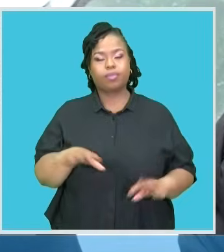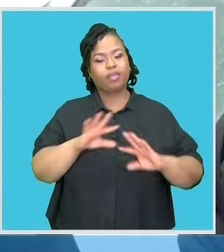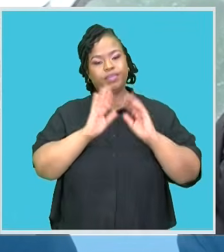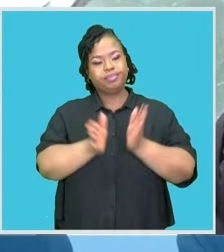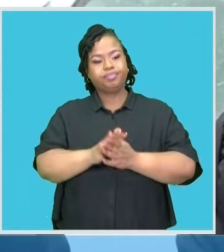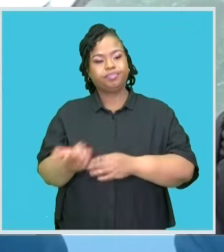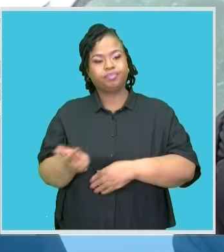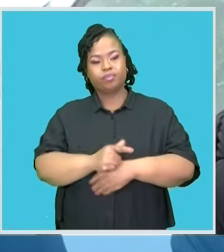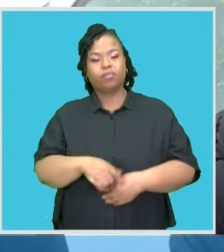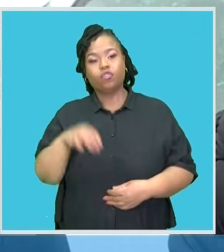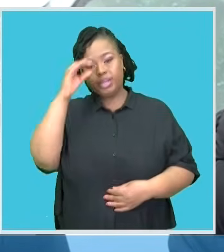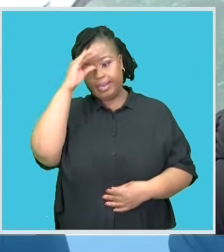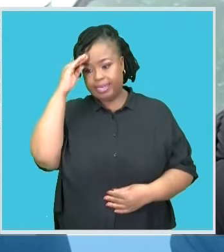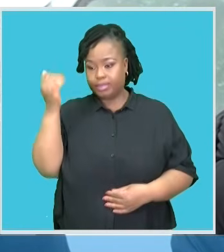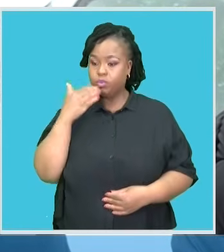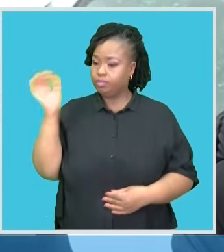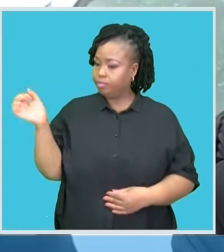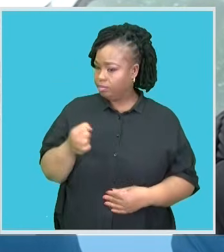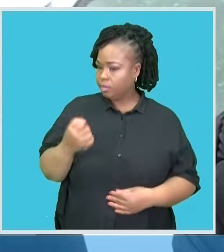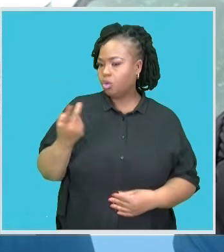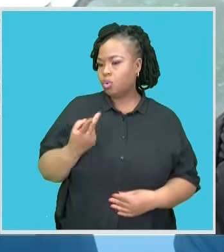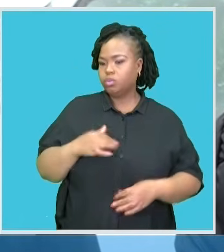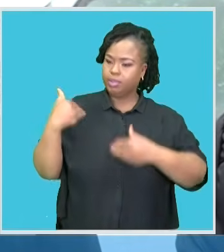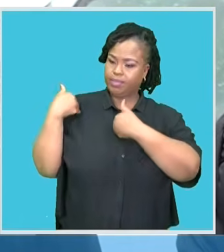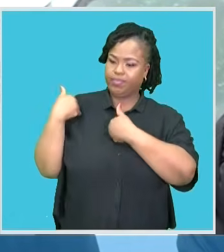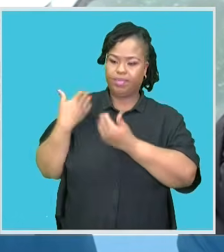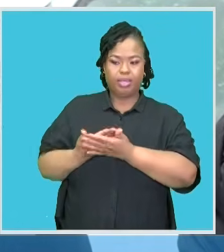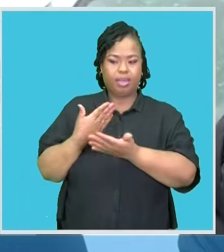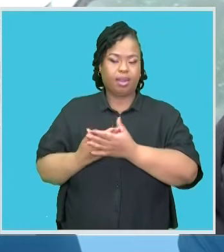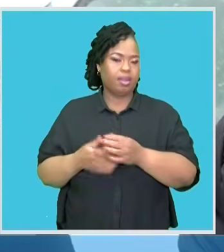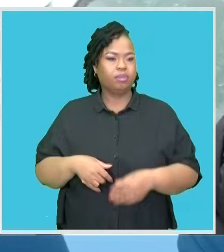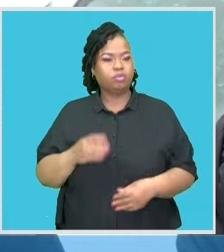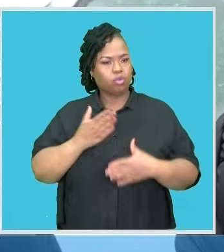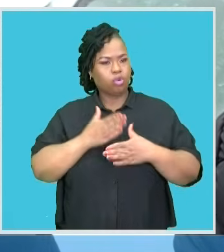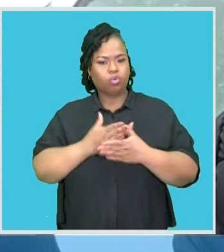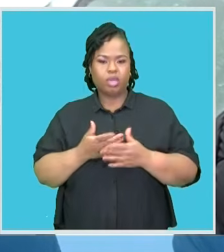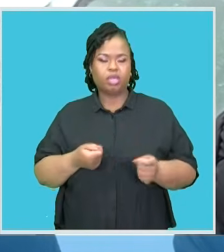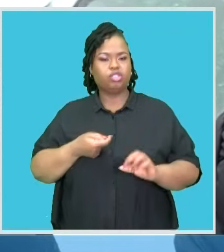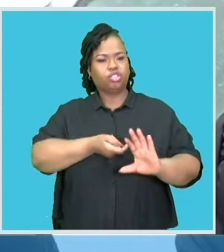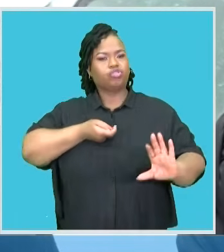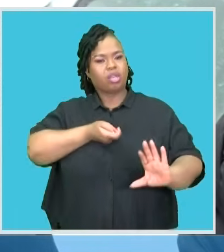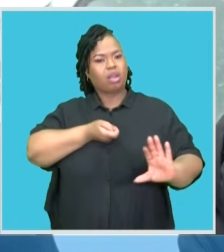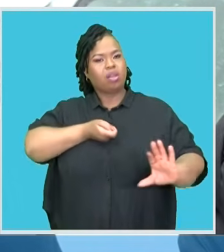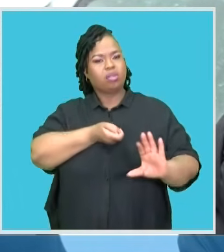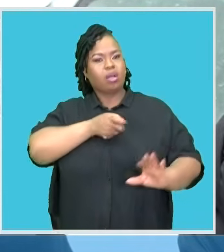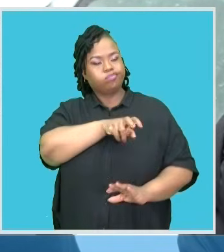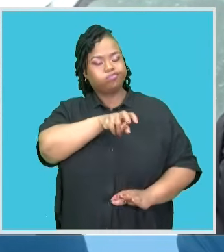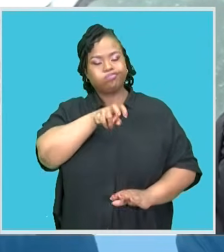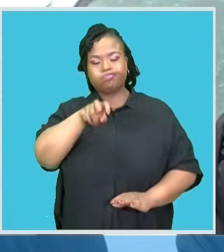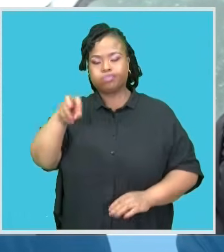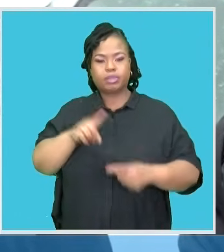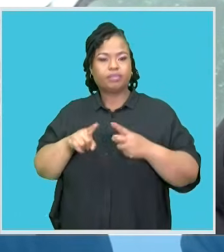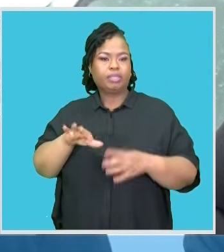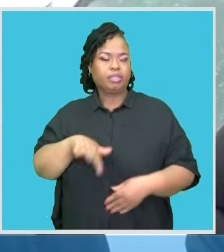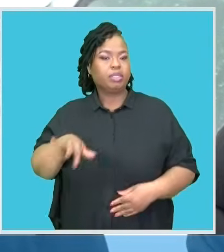kahle, ama-nurse sowadeploya lapha nawo azoba safe, iyakwazi ukuthi i-operate nange-generator ihambe ime ey'ndaweni